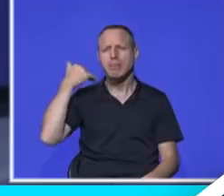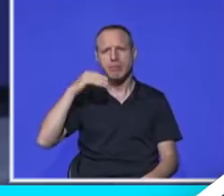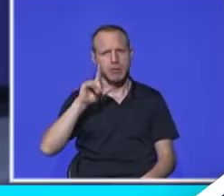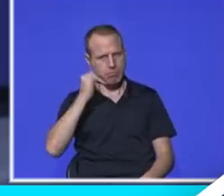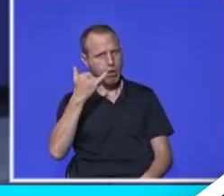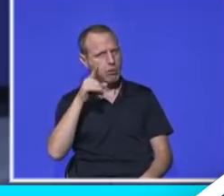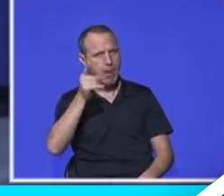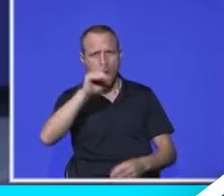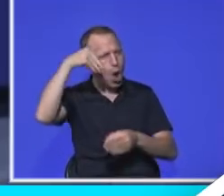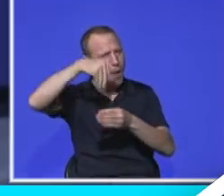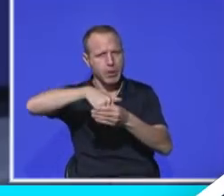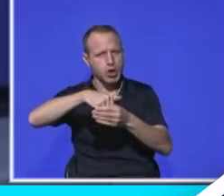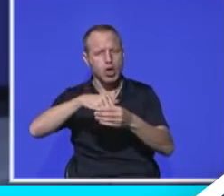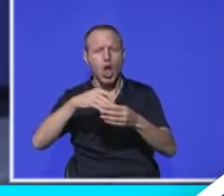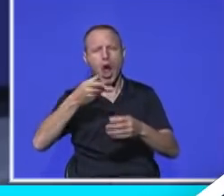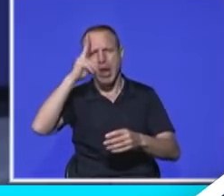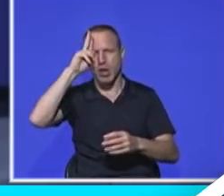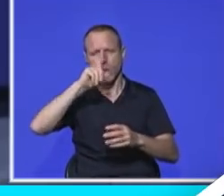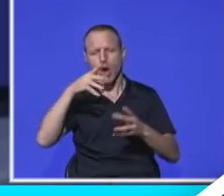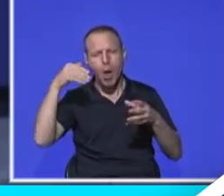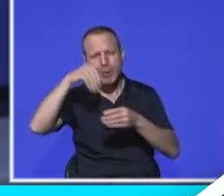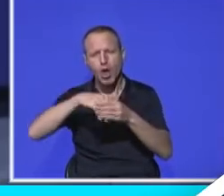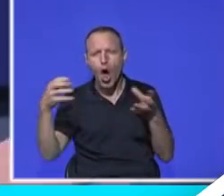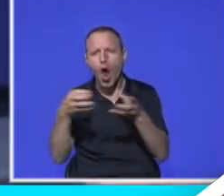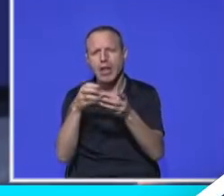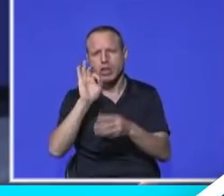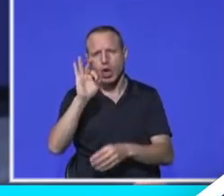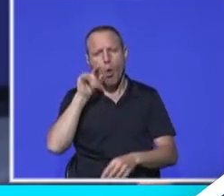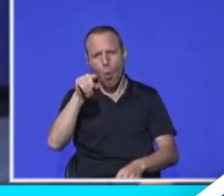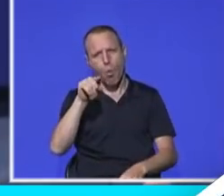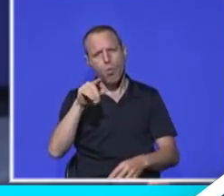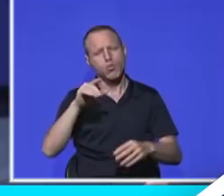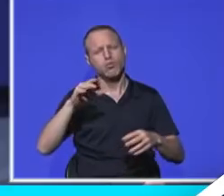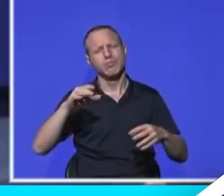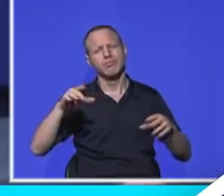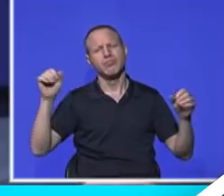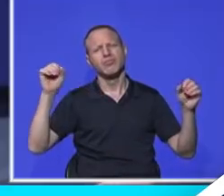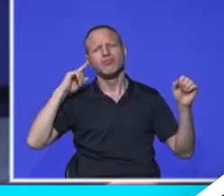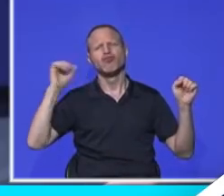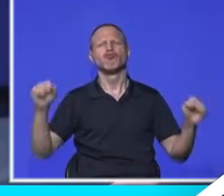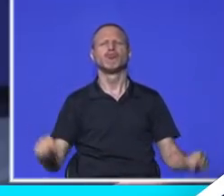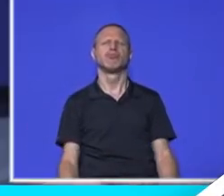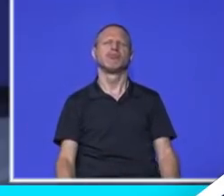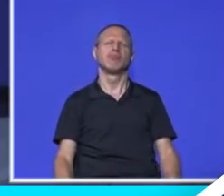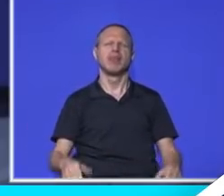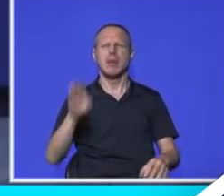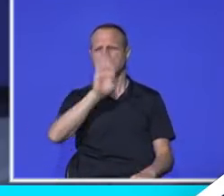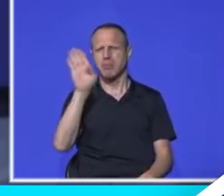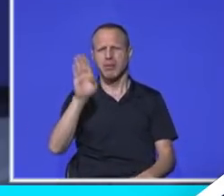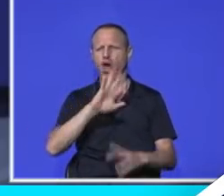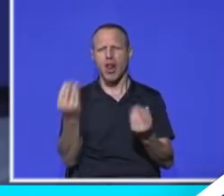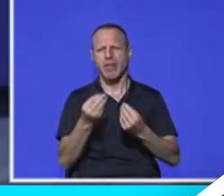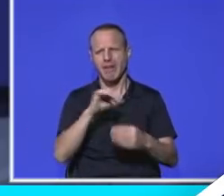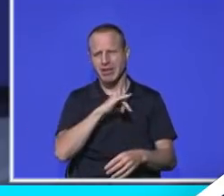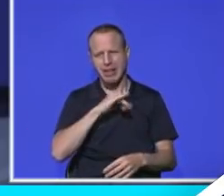הליכוד, הם לא מתוך הקואליציה שלו. הוא כרגע, הוא שפוט של נתניהו בכל דבר ועניין. אם הוא לא